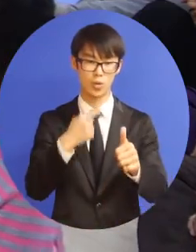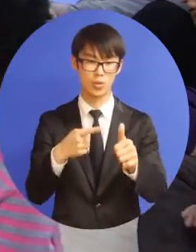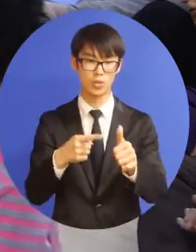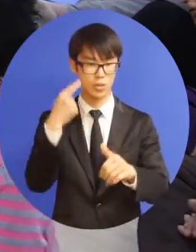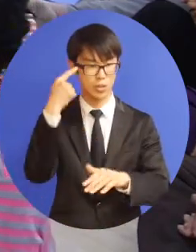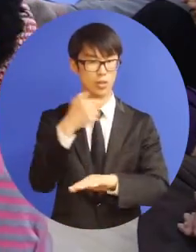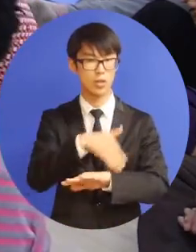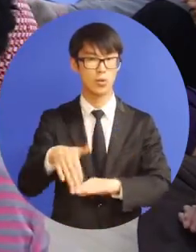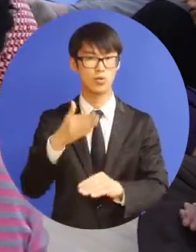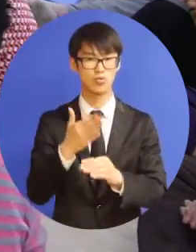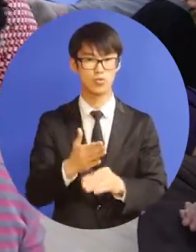운영할 계획입니다